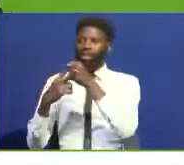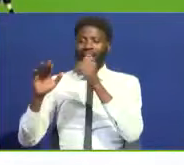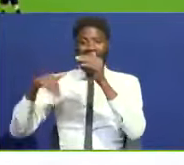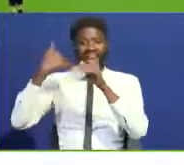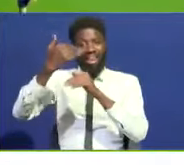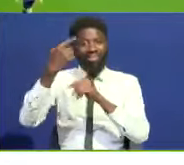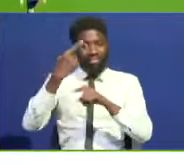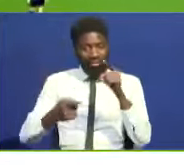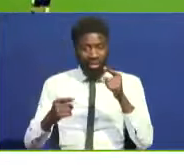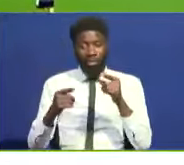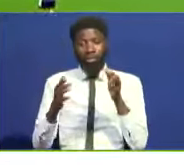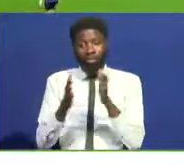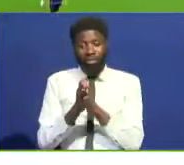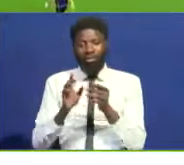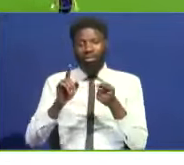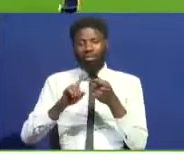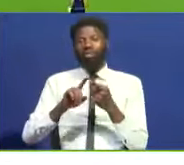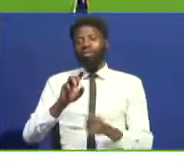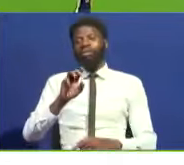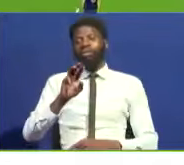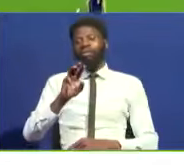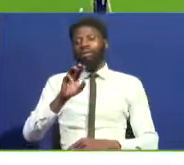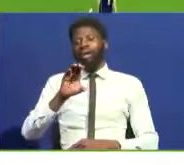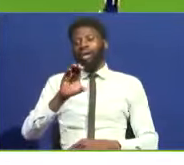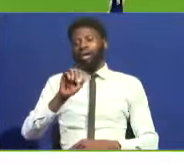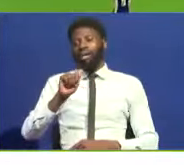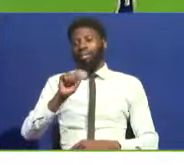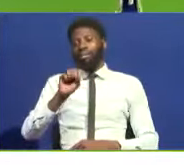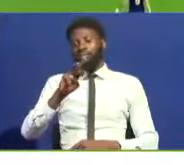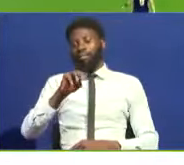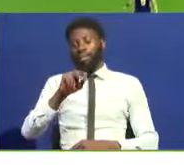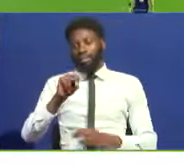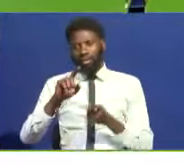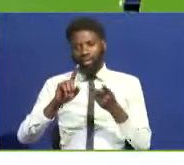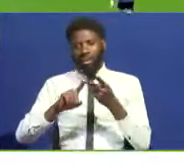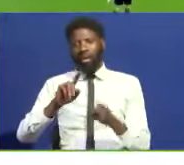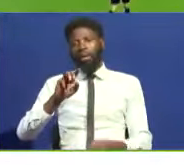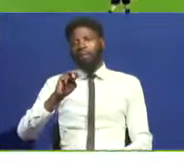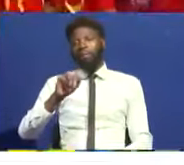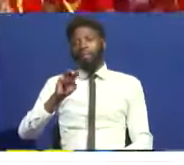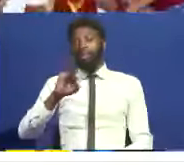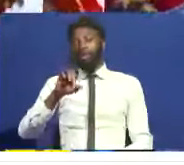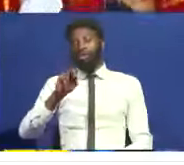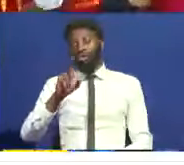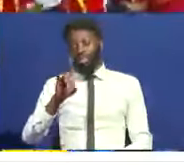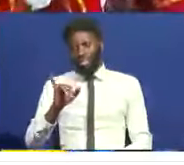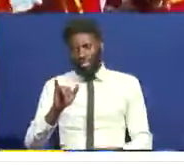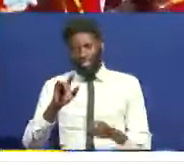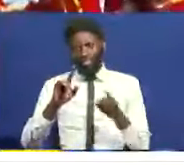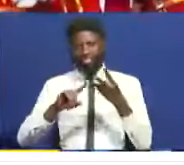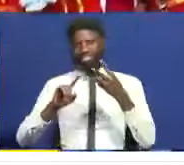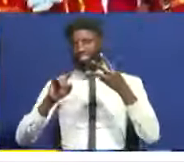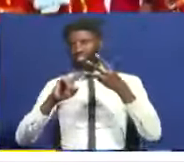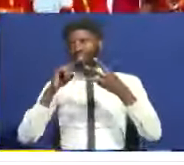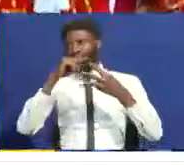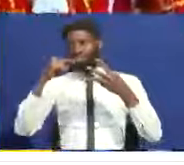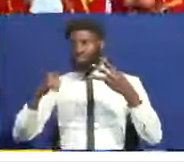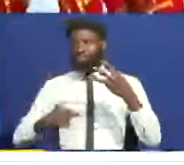Wydad Casablanca na Mamelodi Sundowns. Faith Akinyi, Darubini, Wikendi.